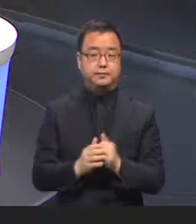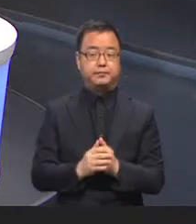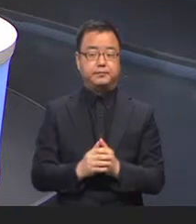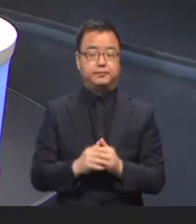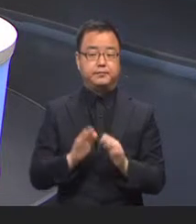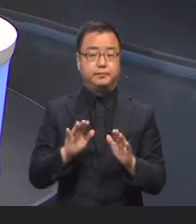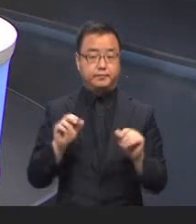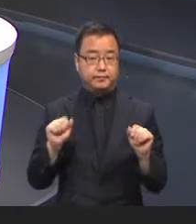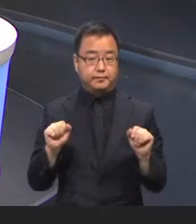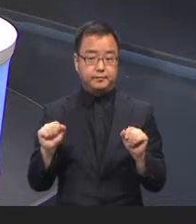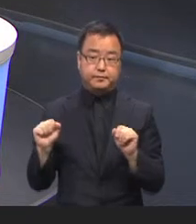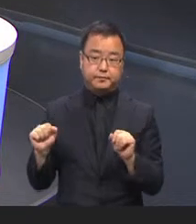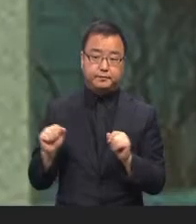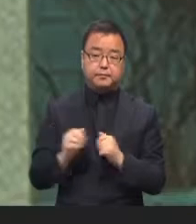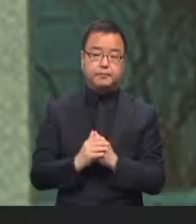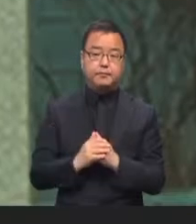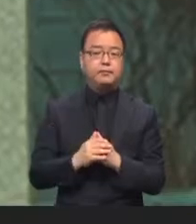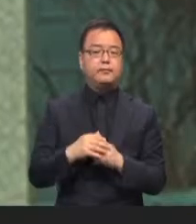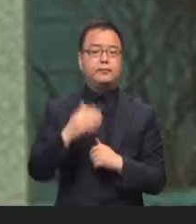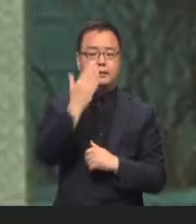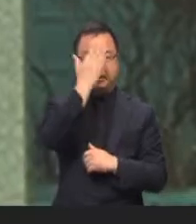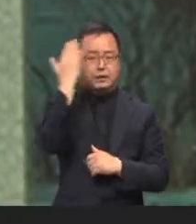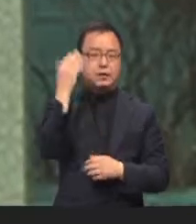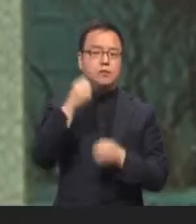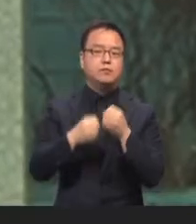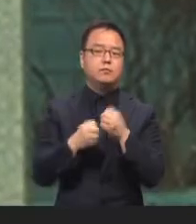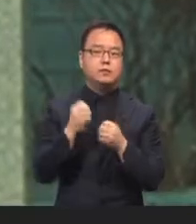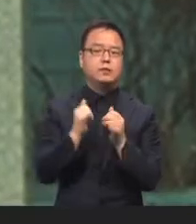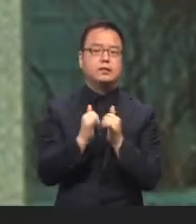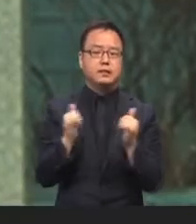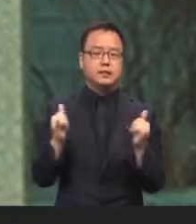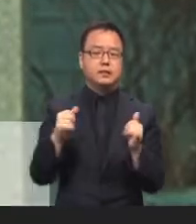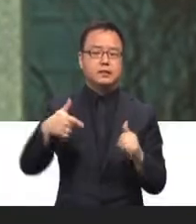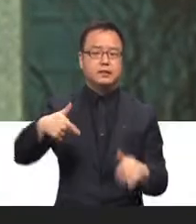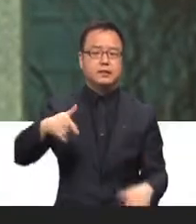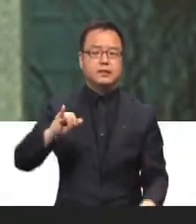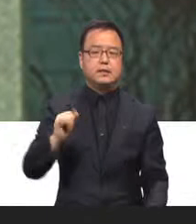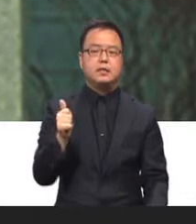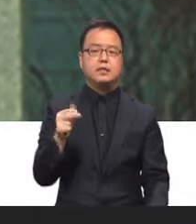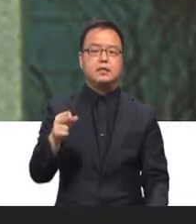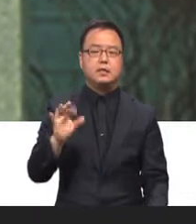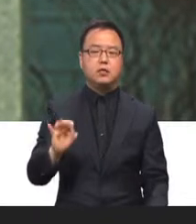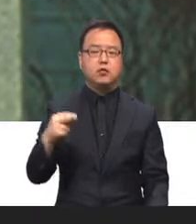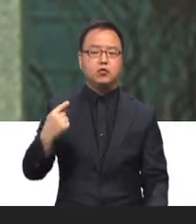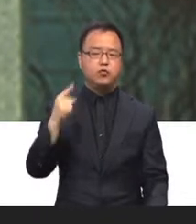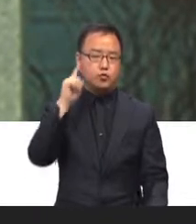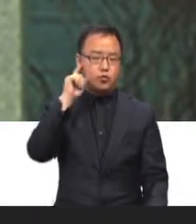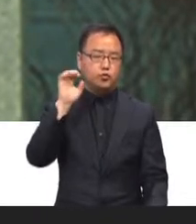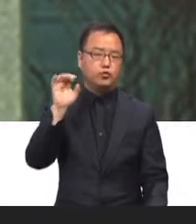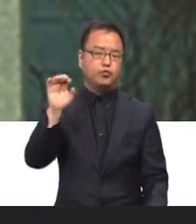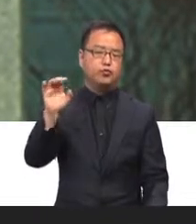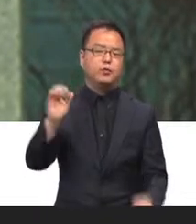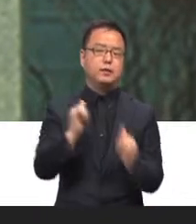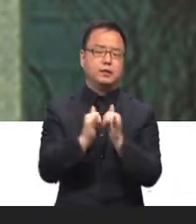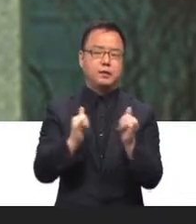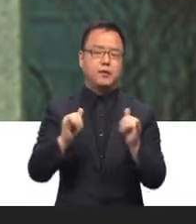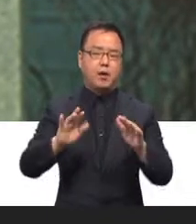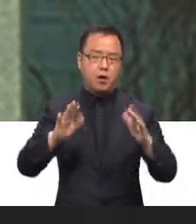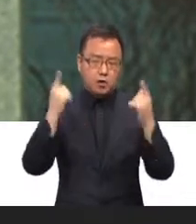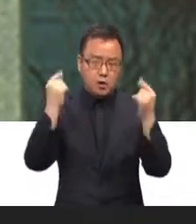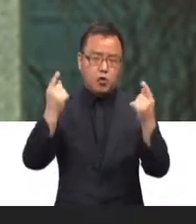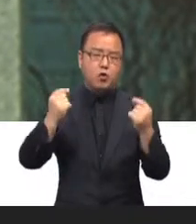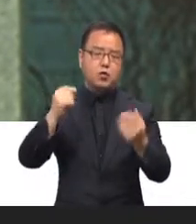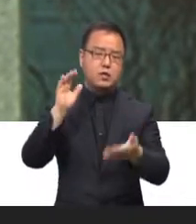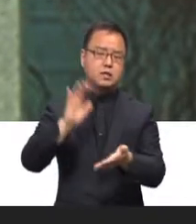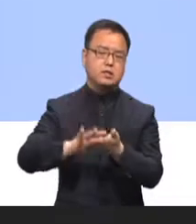4 젊은 시인 기형도 시인 을 추모하는 사람들이 아직도 오랜 시간이 지났지만 많이 있습니다 그 열기는 영선이